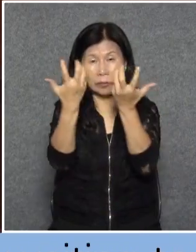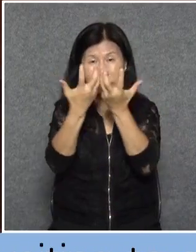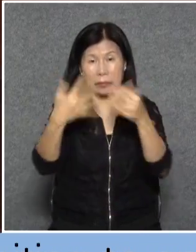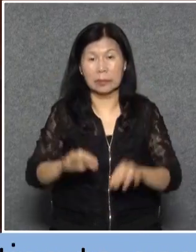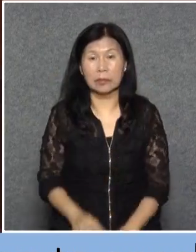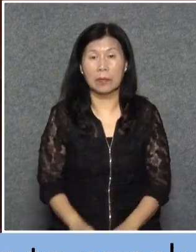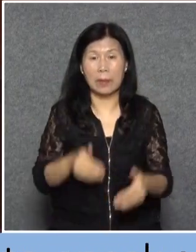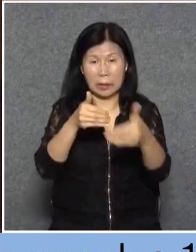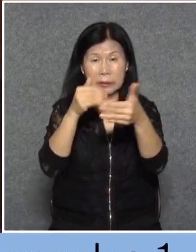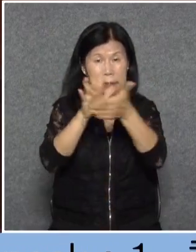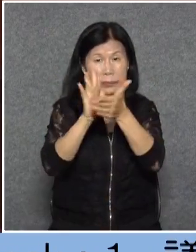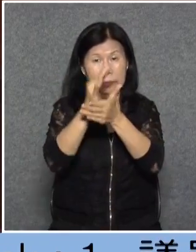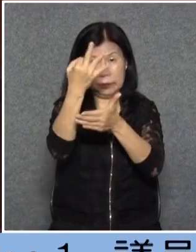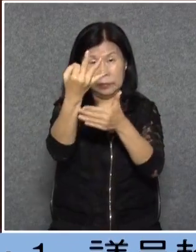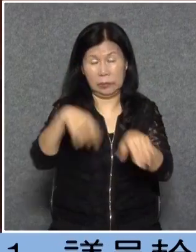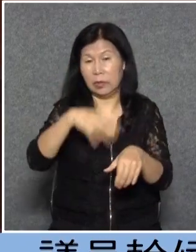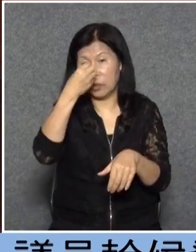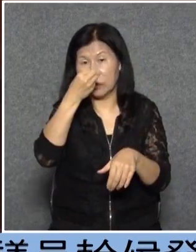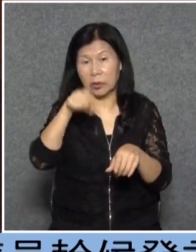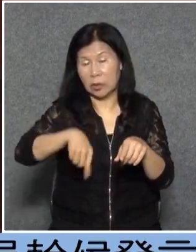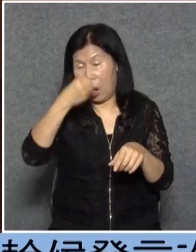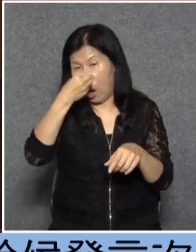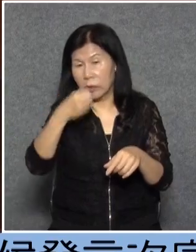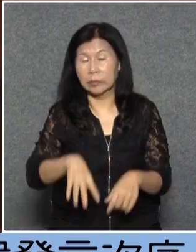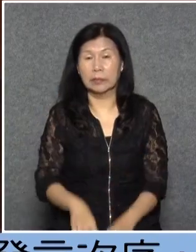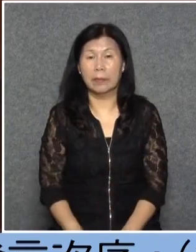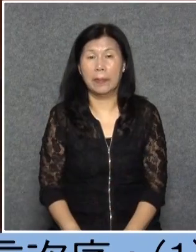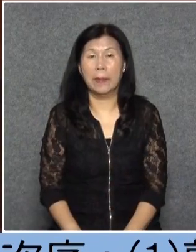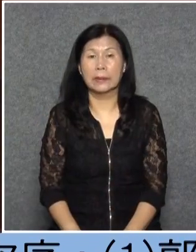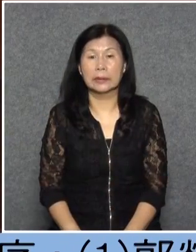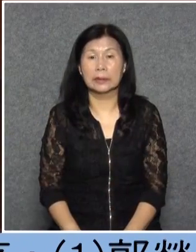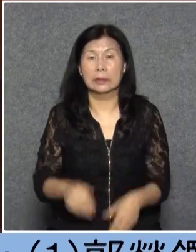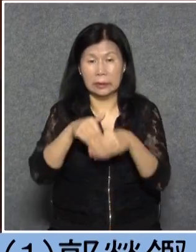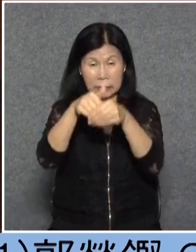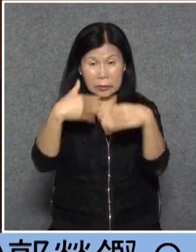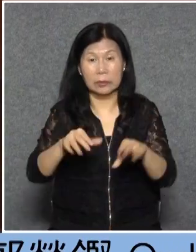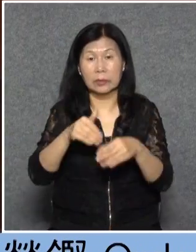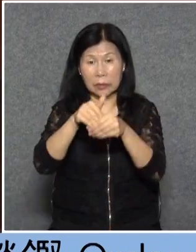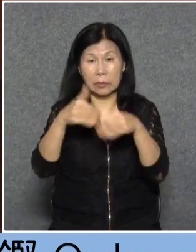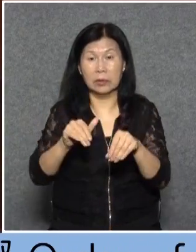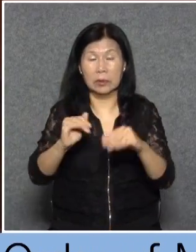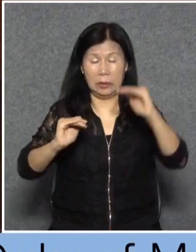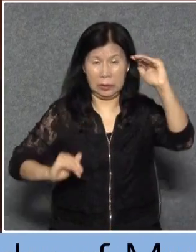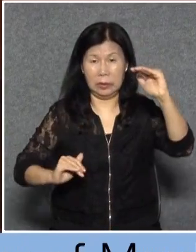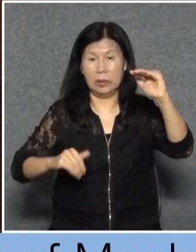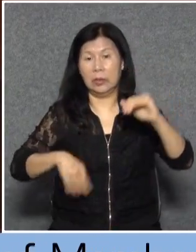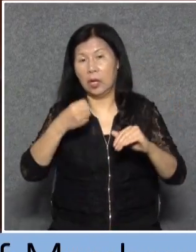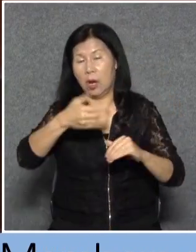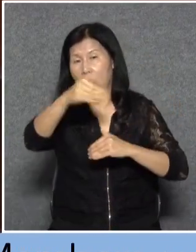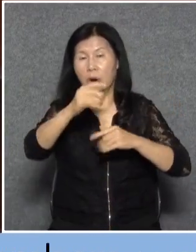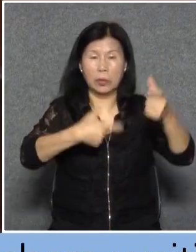就話近三年來香港嘅本地申請係遠低於其他嘅經濟